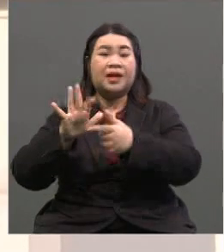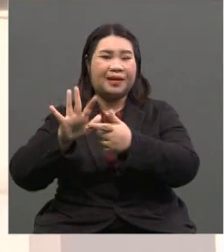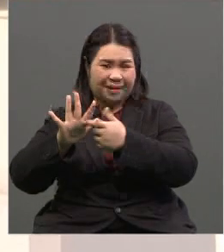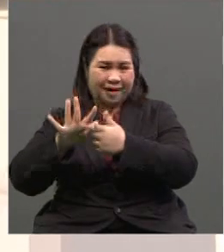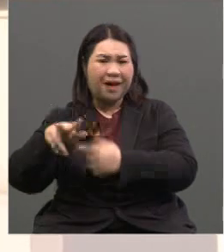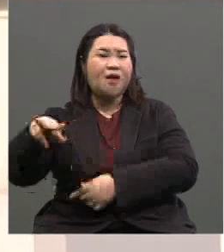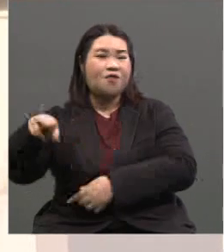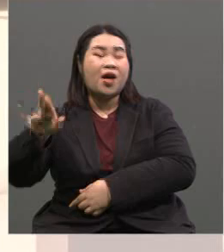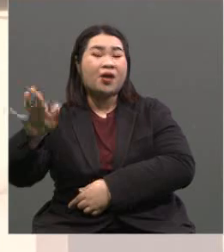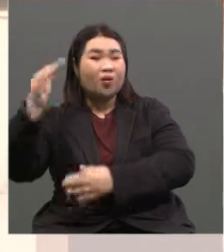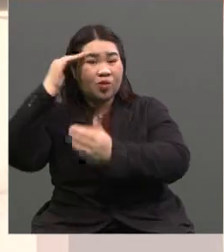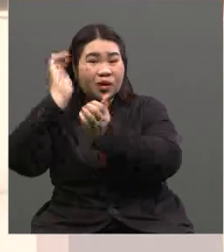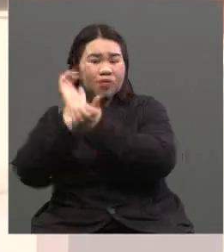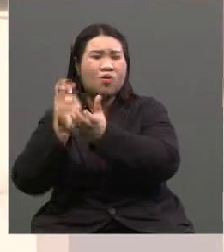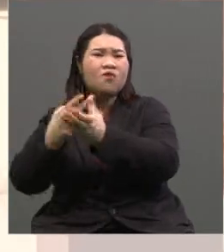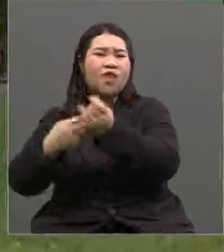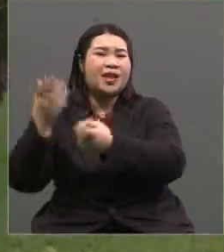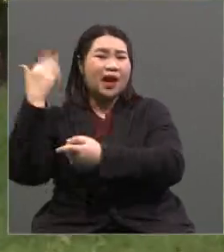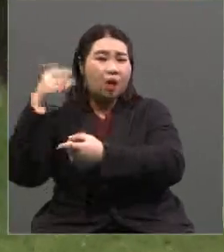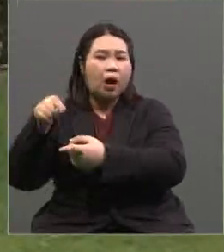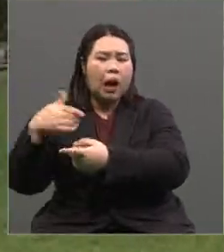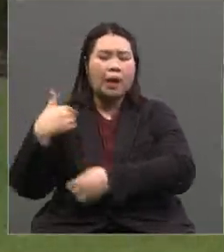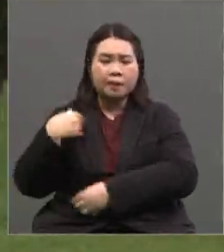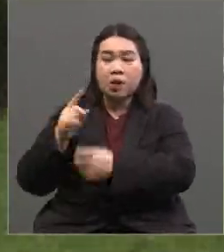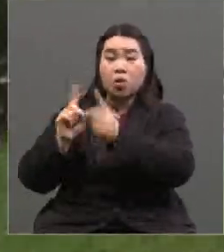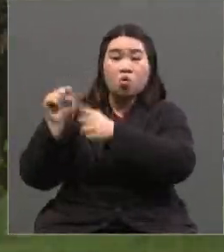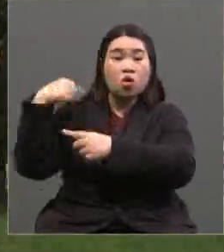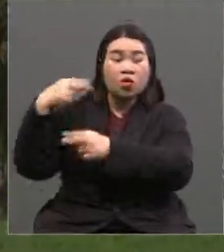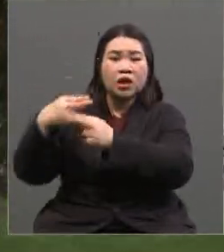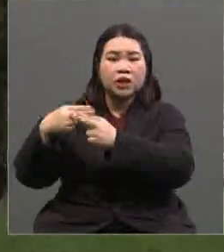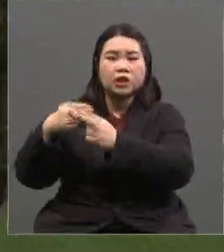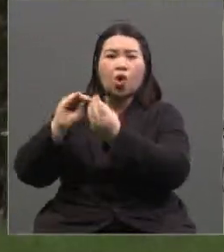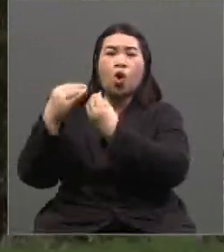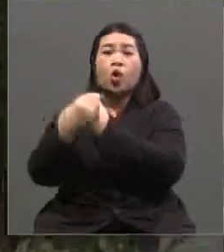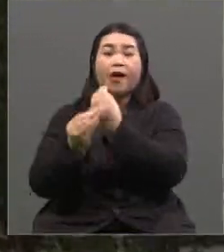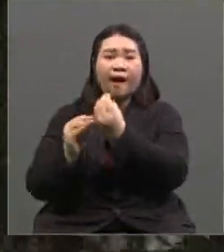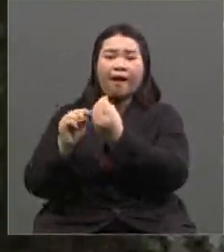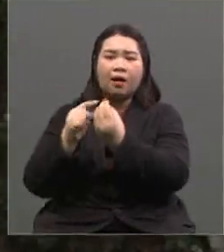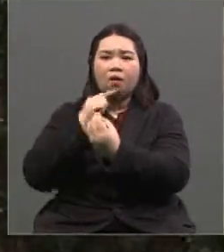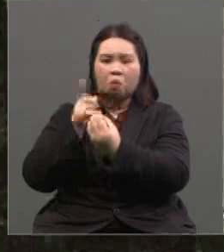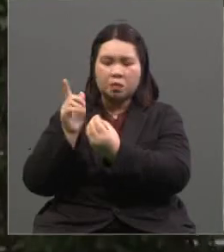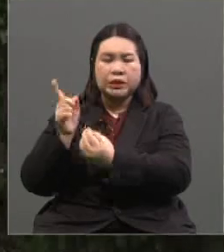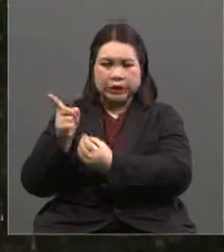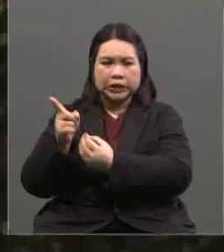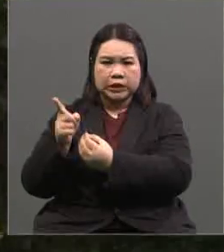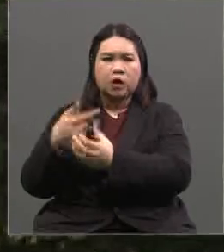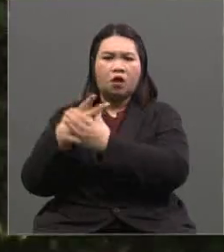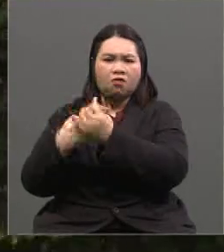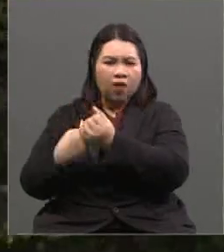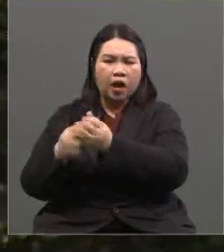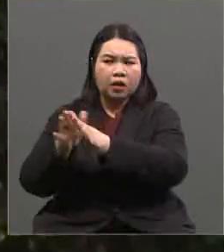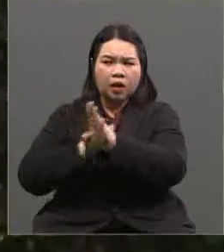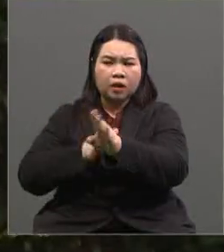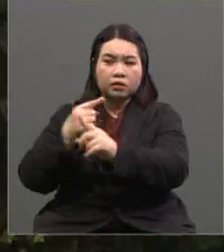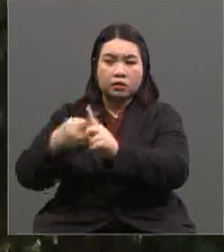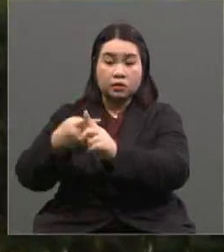ยซึ่งจากการมีการพูดคุยกับทางน้อยหน่าแล้วระบุว่าได้คบหากับพันตำรวจโทวิทูลเนี่ย5เดือนค่ะก็เลย